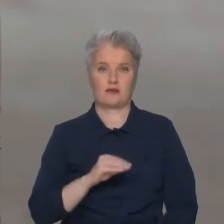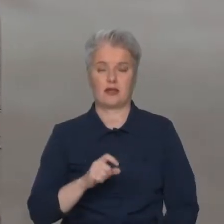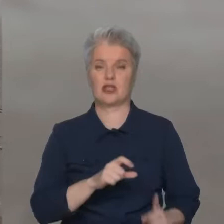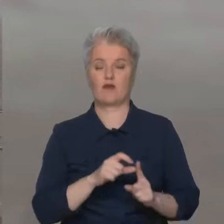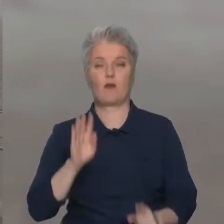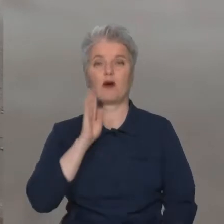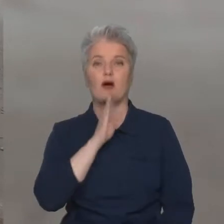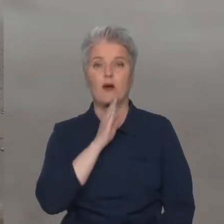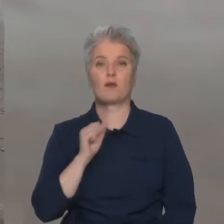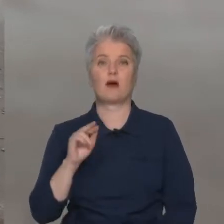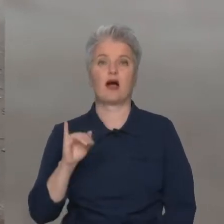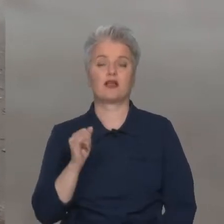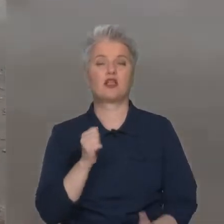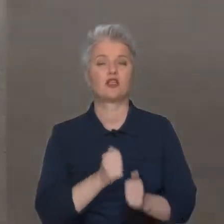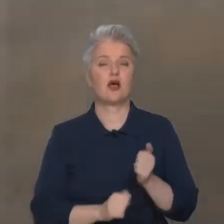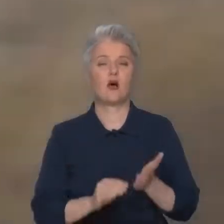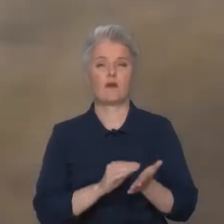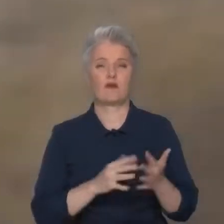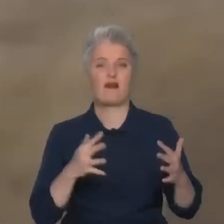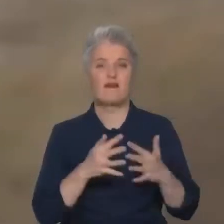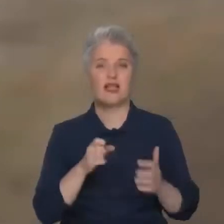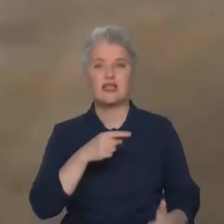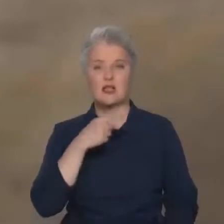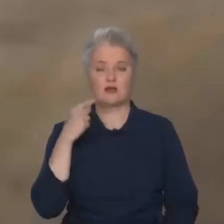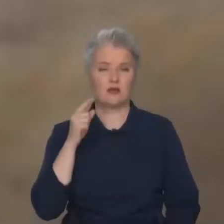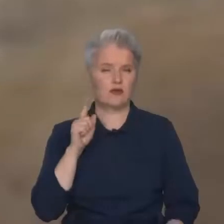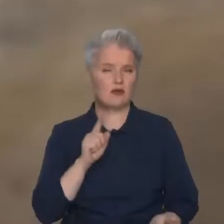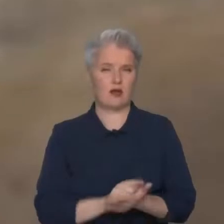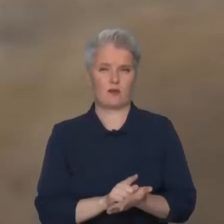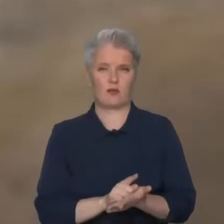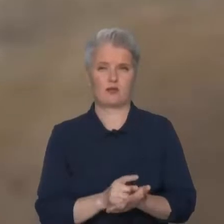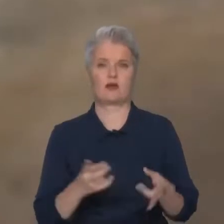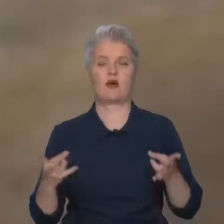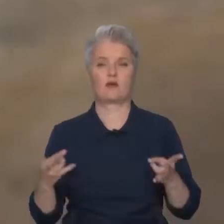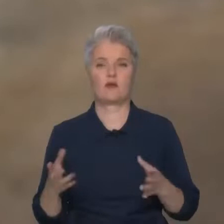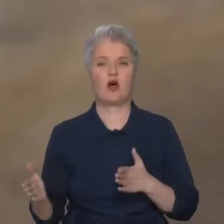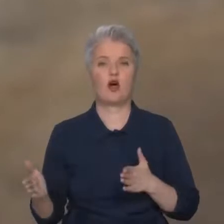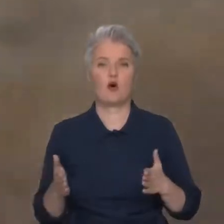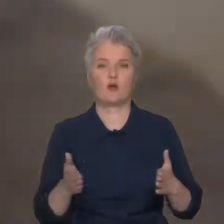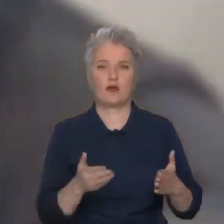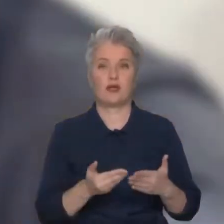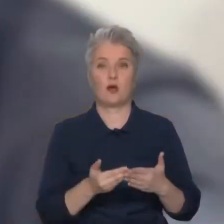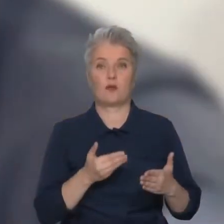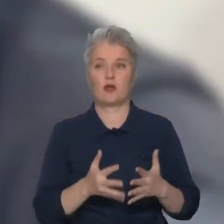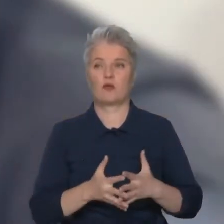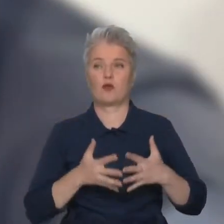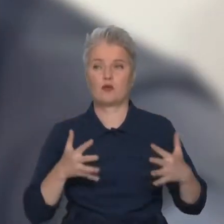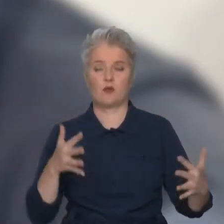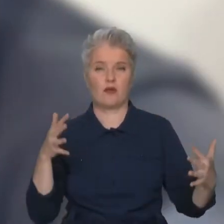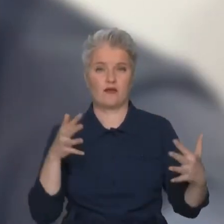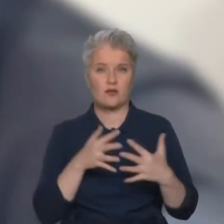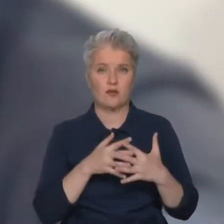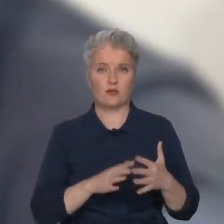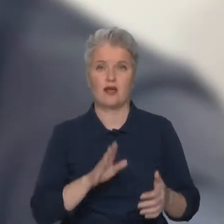мами, Андрій у розмовах часто повторював, що війна з Росією неминуча і до неї потрібно готуватись. Перед повномасштабним вторгненням